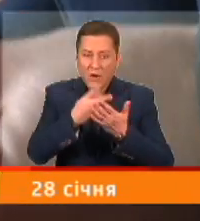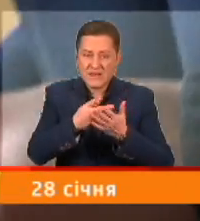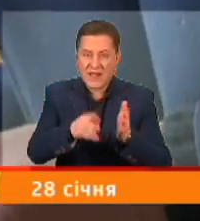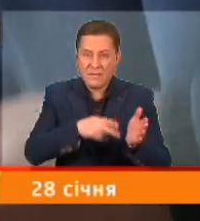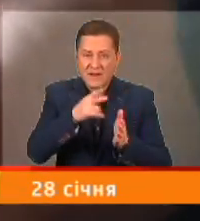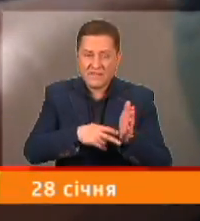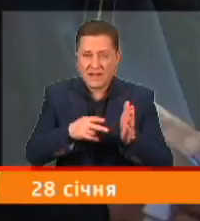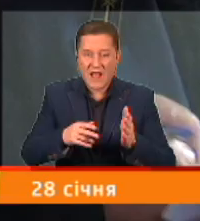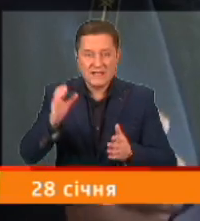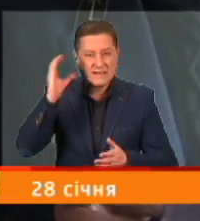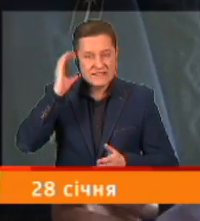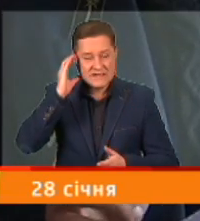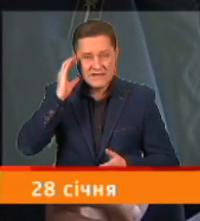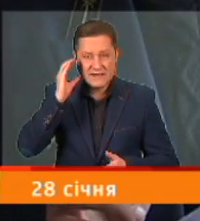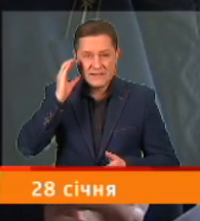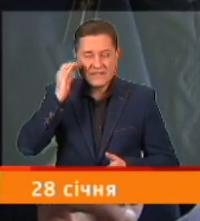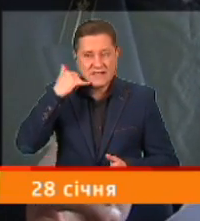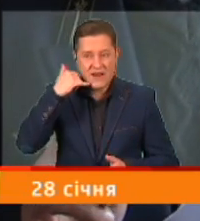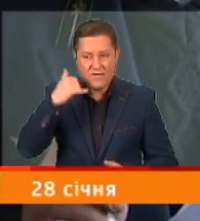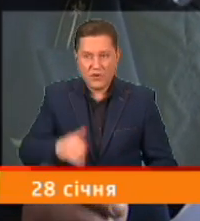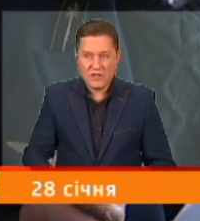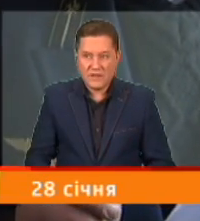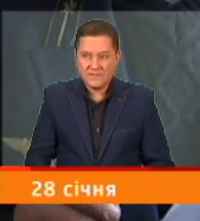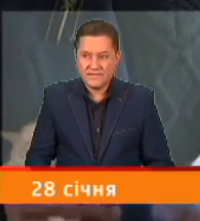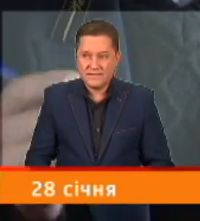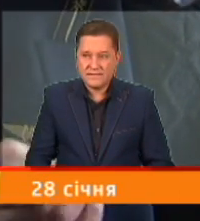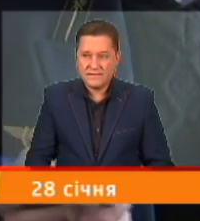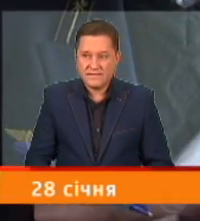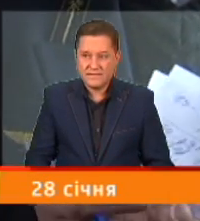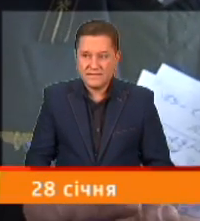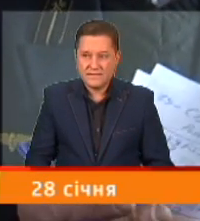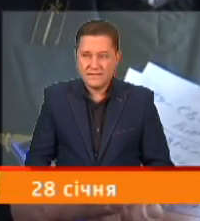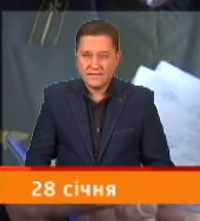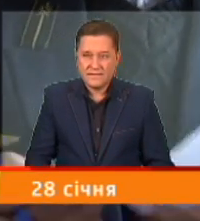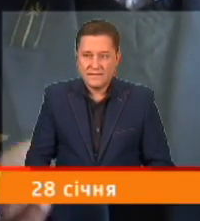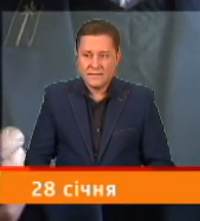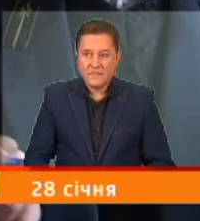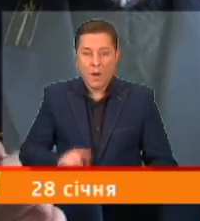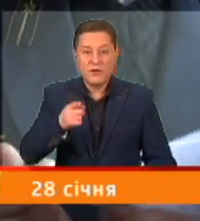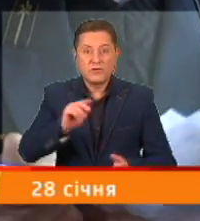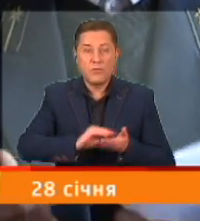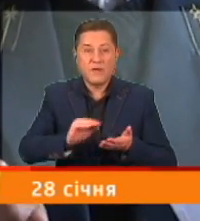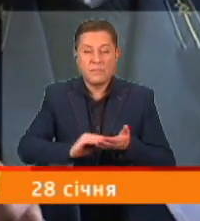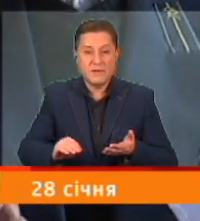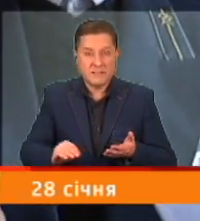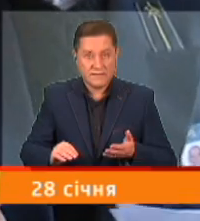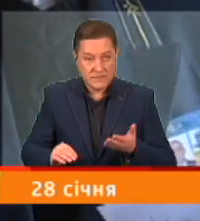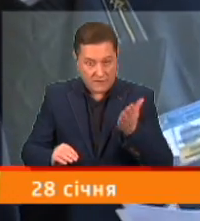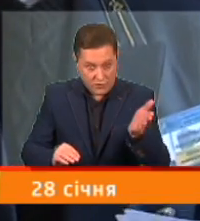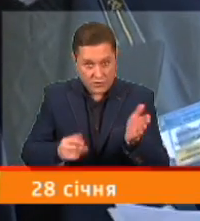провіднику зі смартфона. А чого ви переписуєте? Маєш по вас сканер бути. Повинен бути. Ну, у нас один сканер на 6